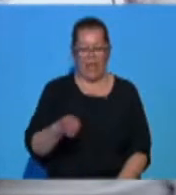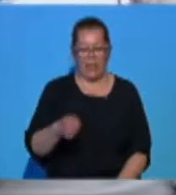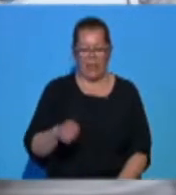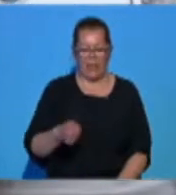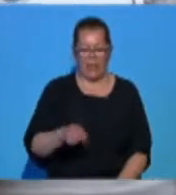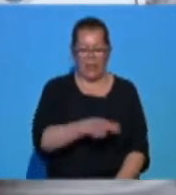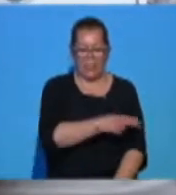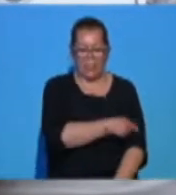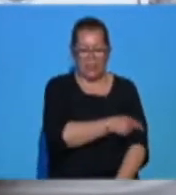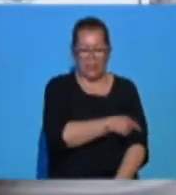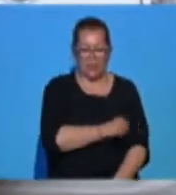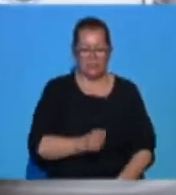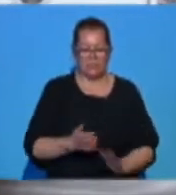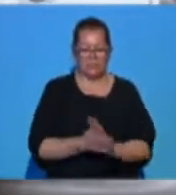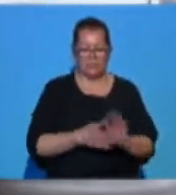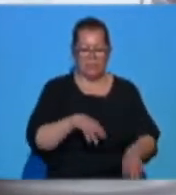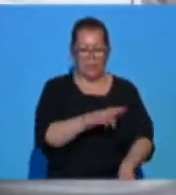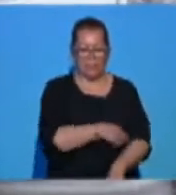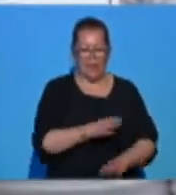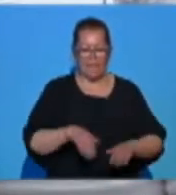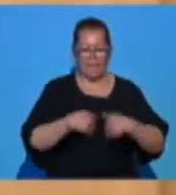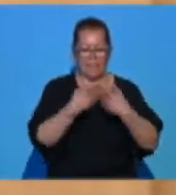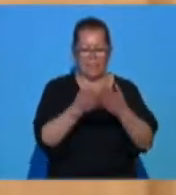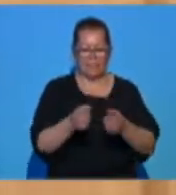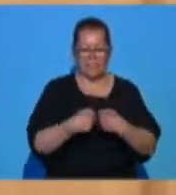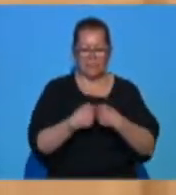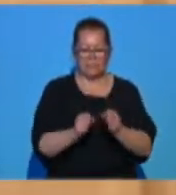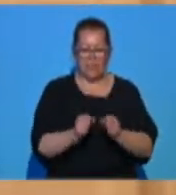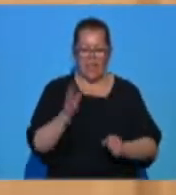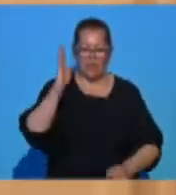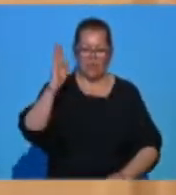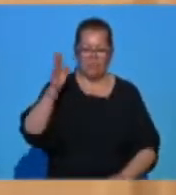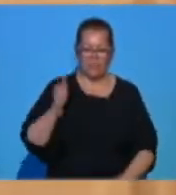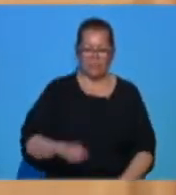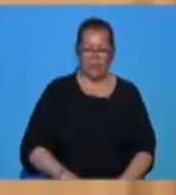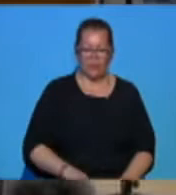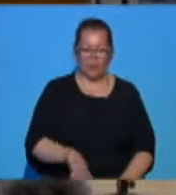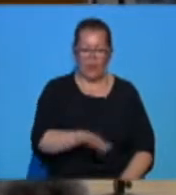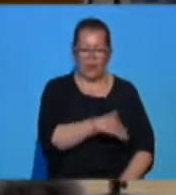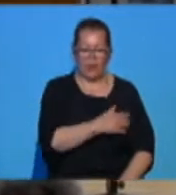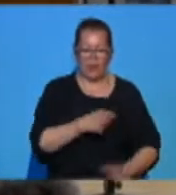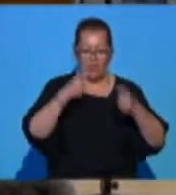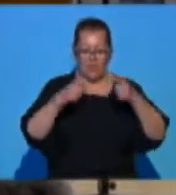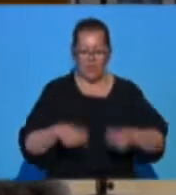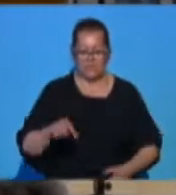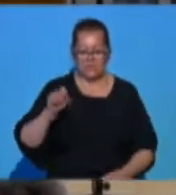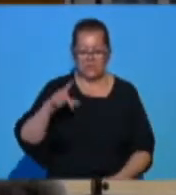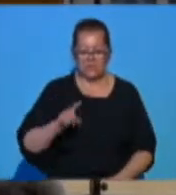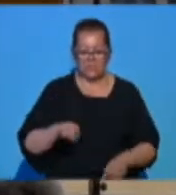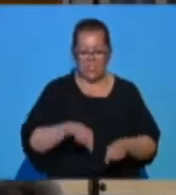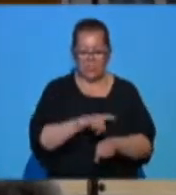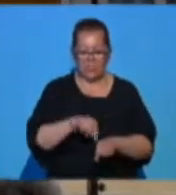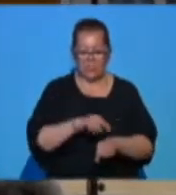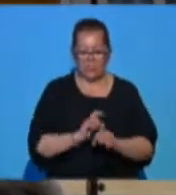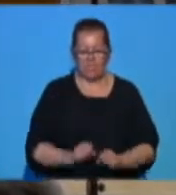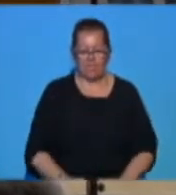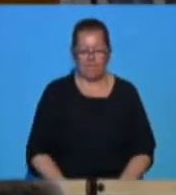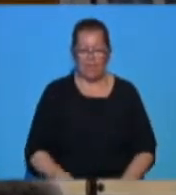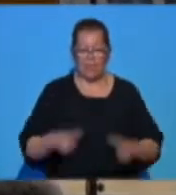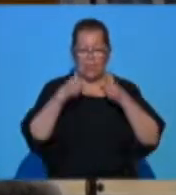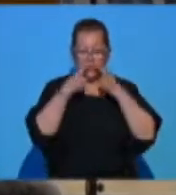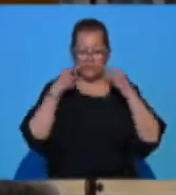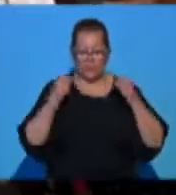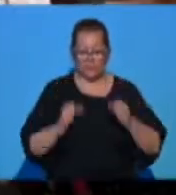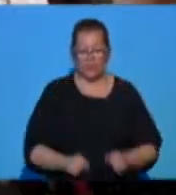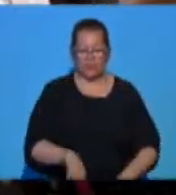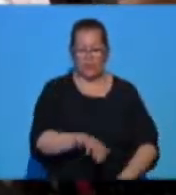Liceului, simbol al succesului, a fost predată de absolvenți viitorilor elevi de clasa a 12-a. De-a lungul timpului, rezultatele deosebite